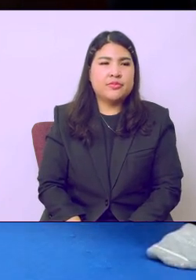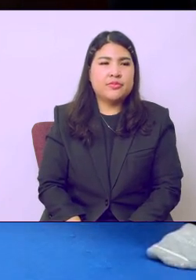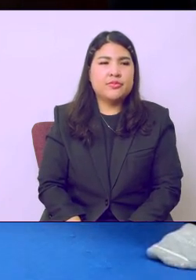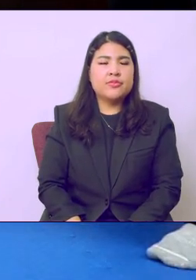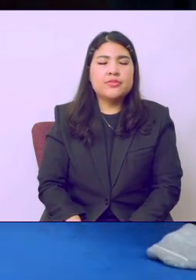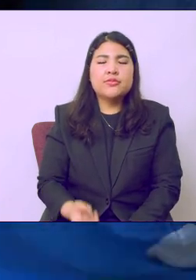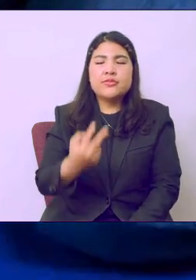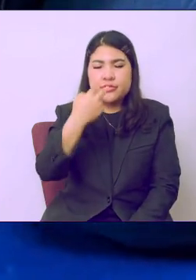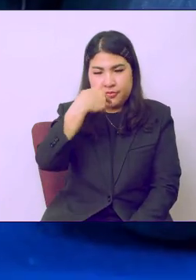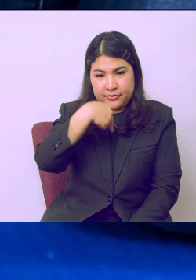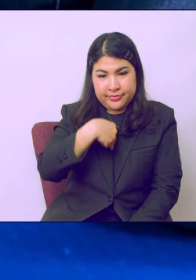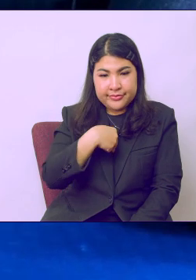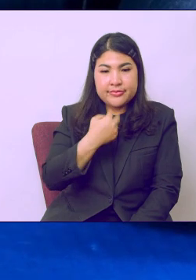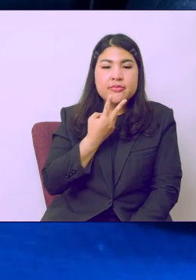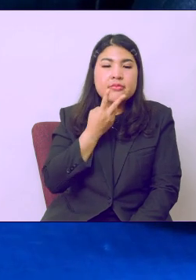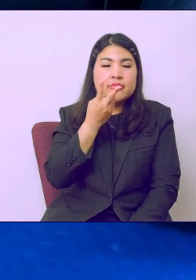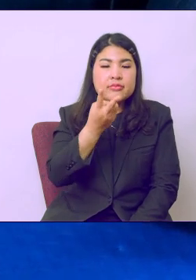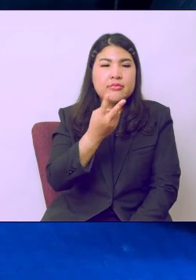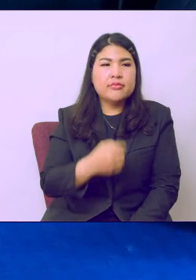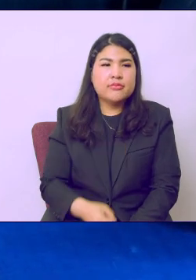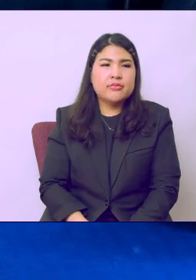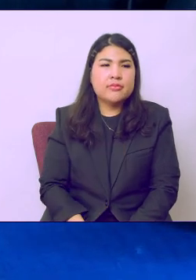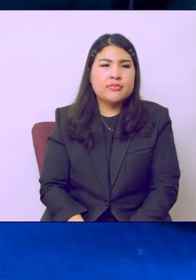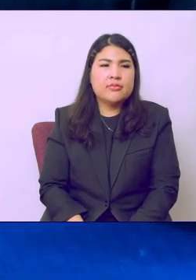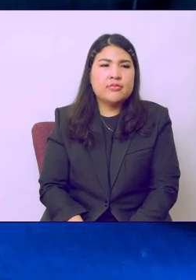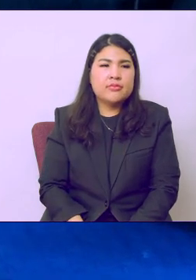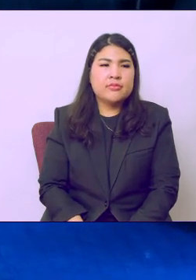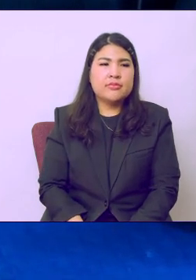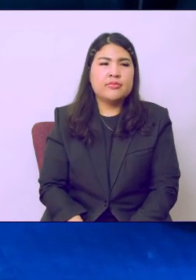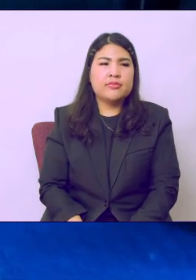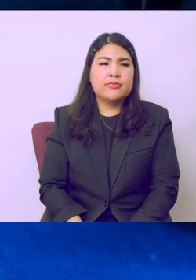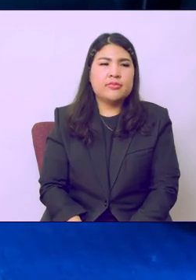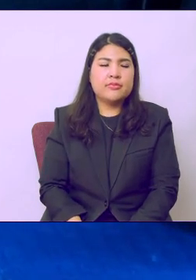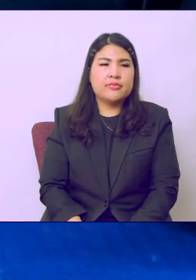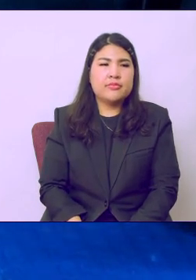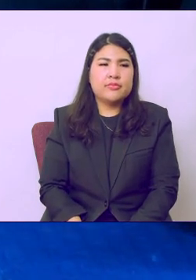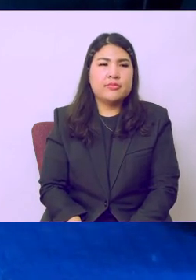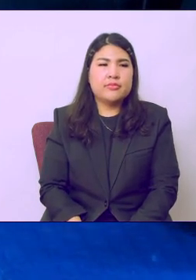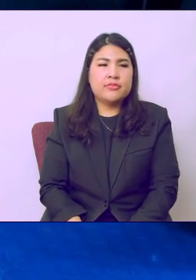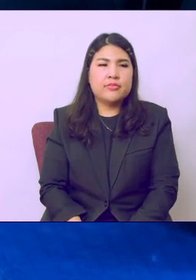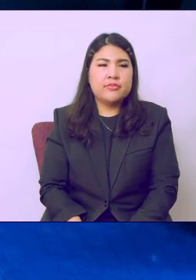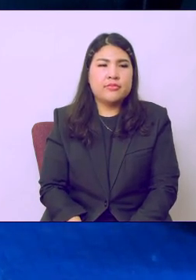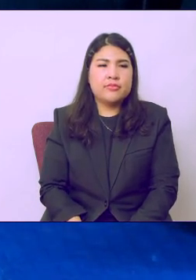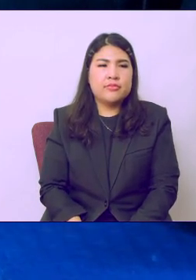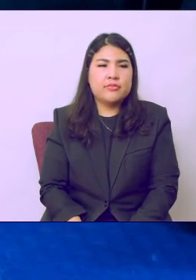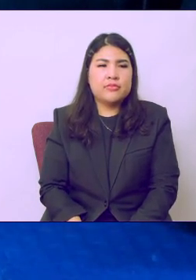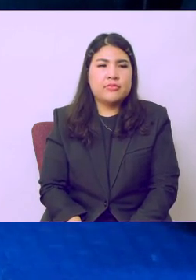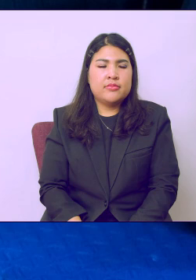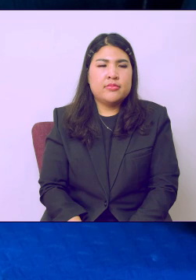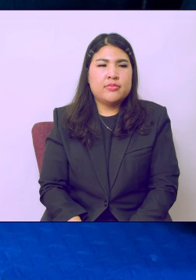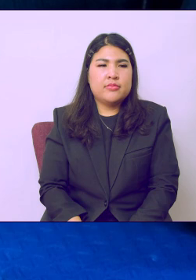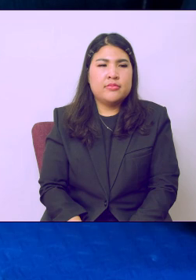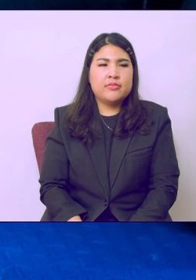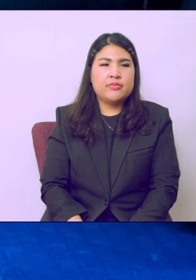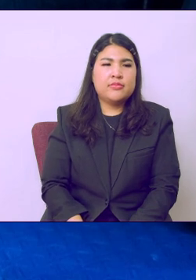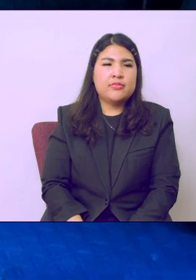ใจเข้าครับหายใจออกหมุนออกครับอ่า 1ช้าๆเบาๆหายใจเข้าเอ้ยขอโทษครับหมุนเข้าหายใจเข้าครับหมุนเข้าครับพี่